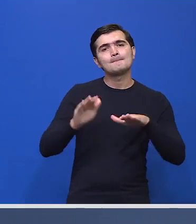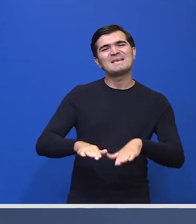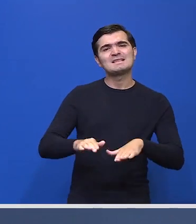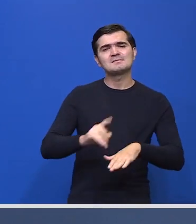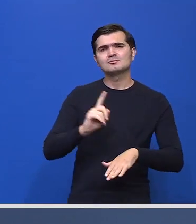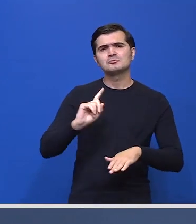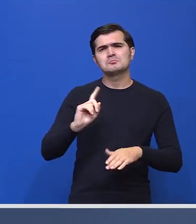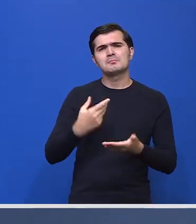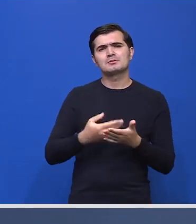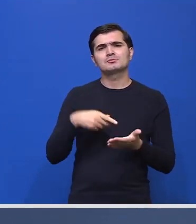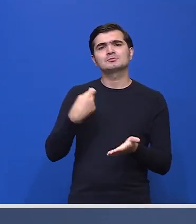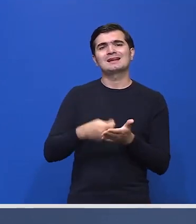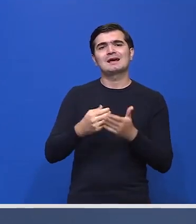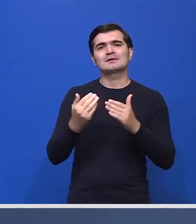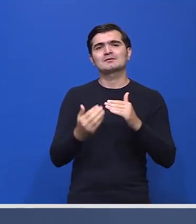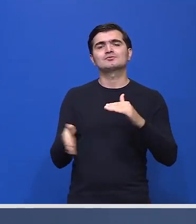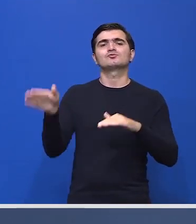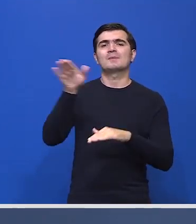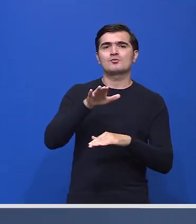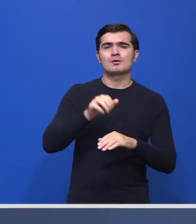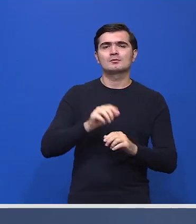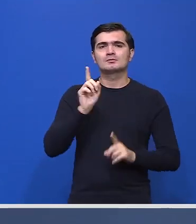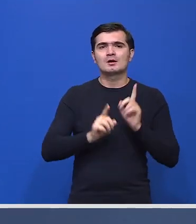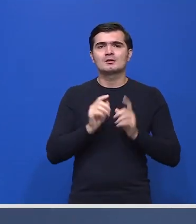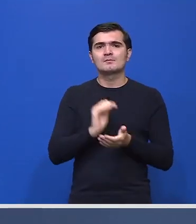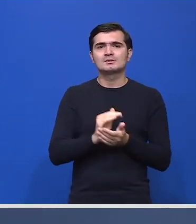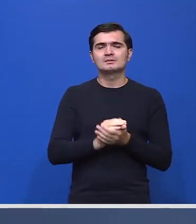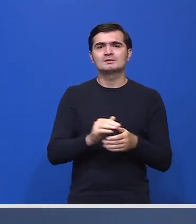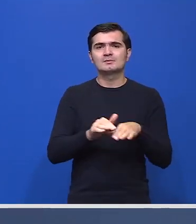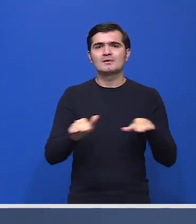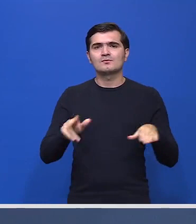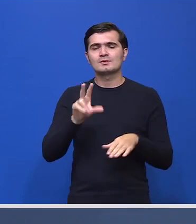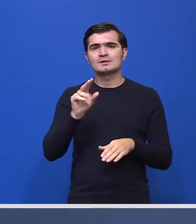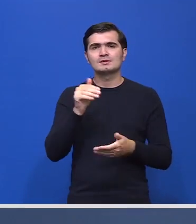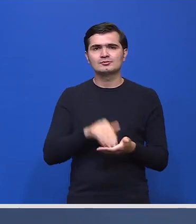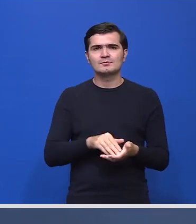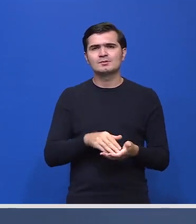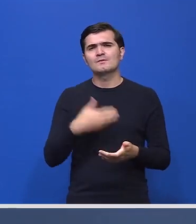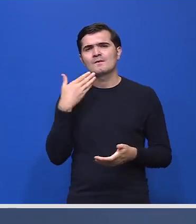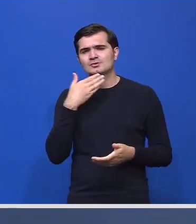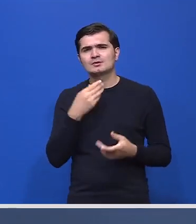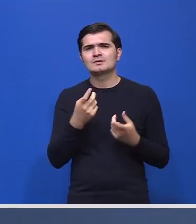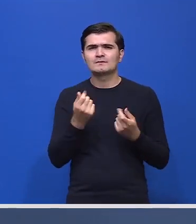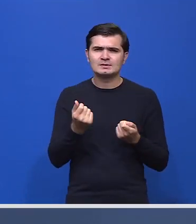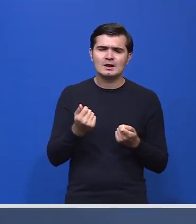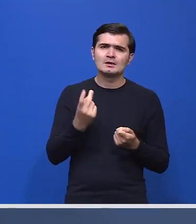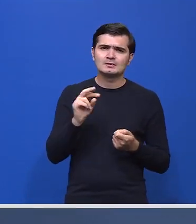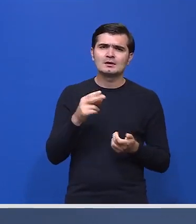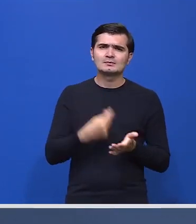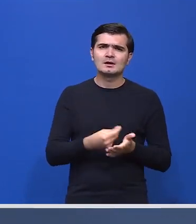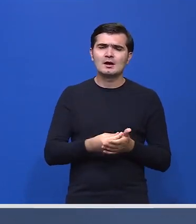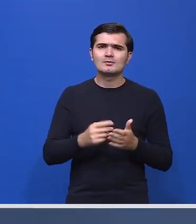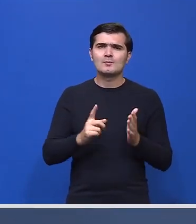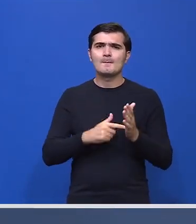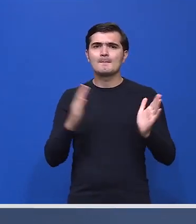salariile superioare. Să păstrezi un plafon de 30.000 cu facilități fiscale în care, cu condițiile în care salariul mediu în România